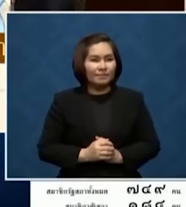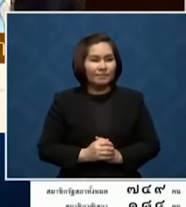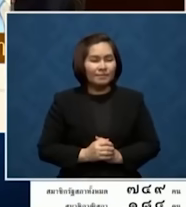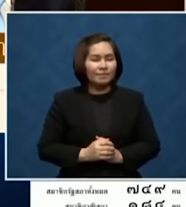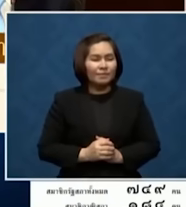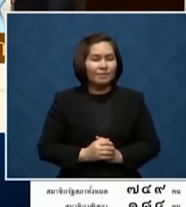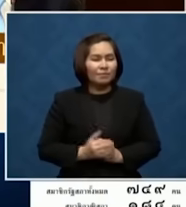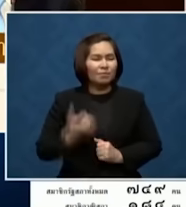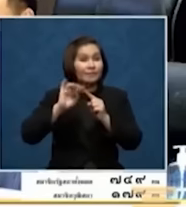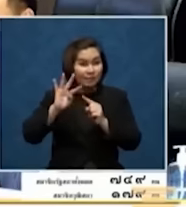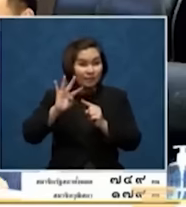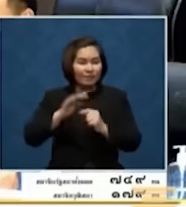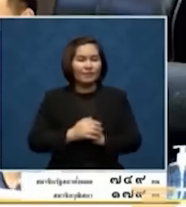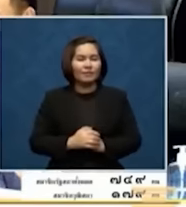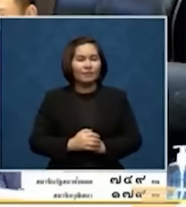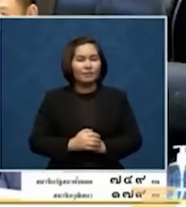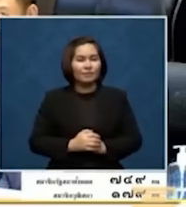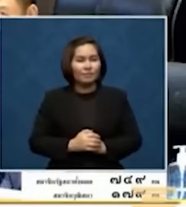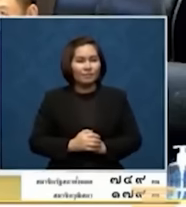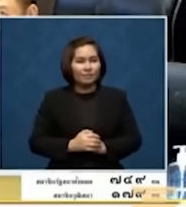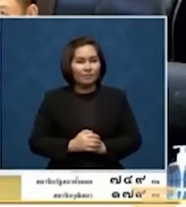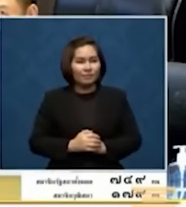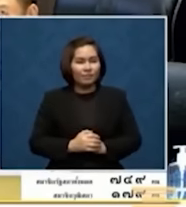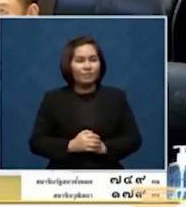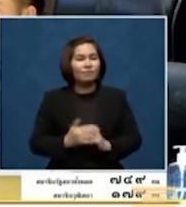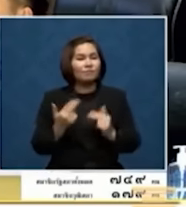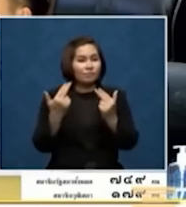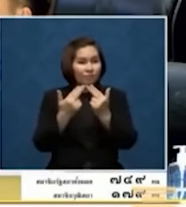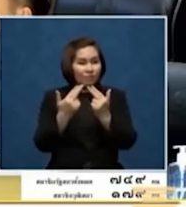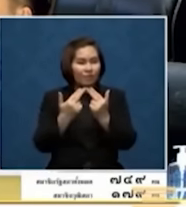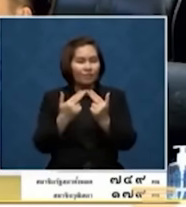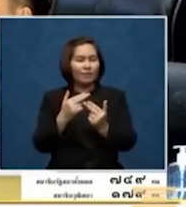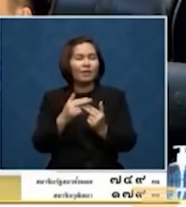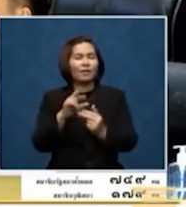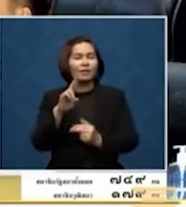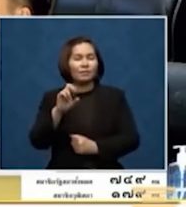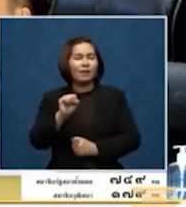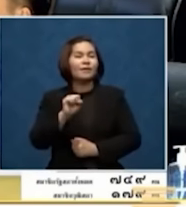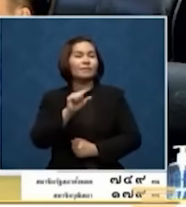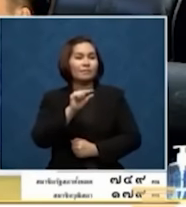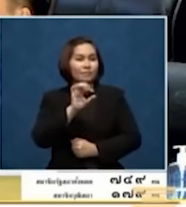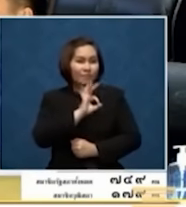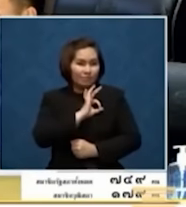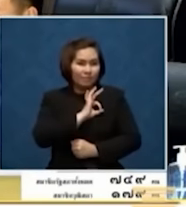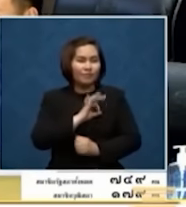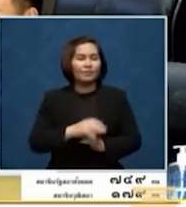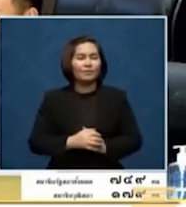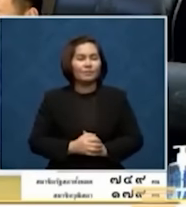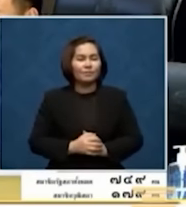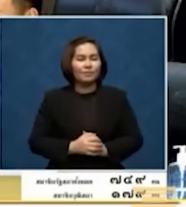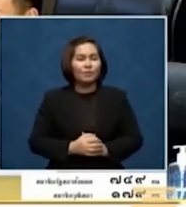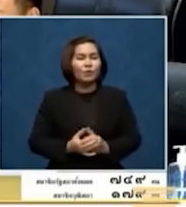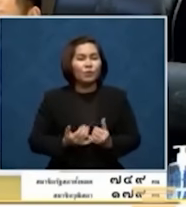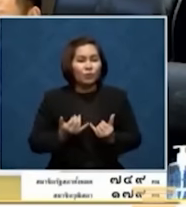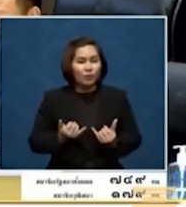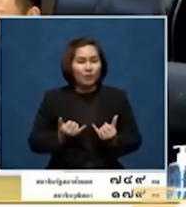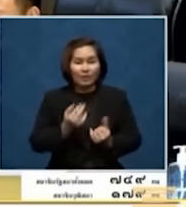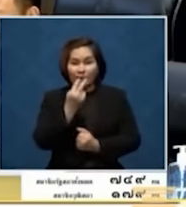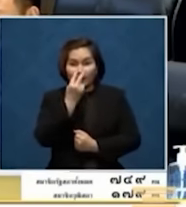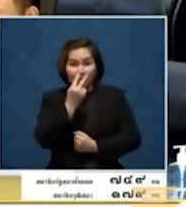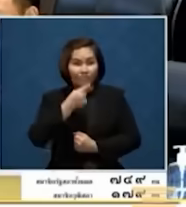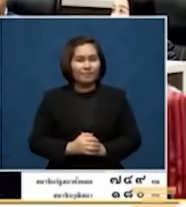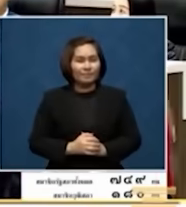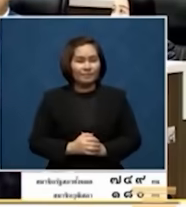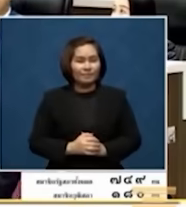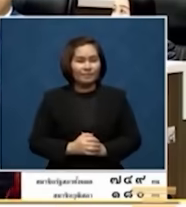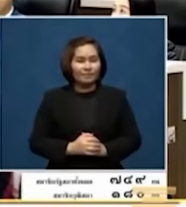ของสมาชิกรัฐสภาแล้วนี่อะไรกันอ้าวคุณสุทินมาเริ่มใหม ่ ในยติเดิมรังสิมันโรมก็ลุกขึ้นมาประ